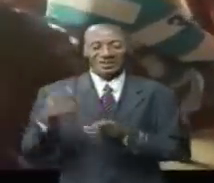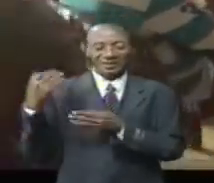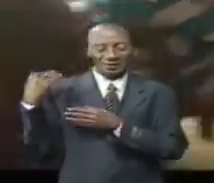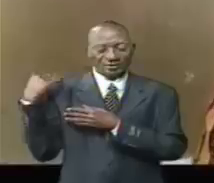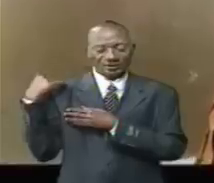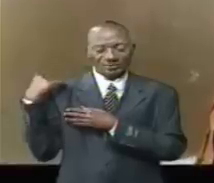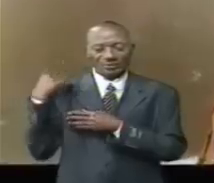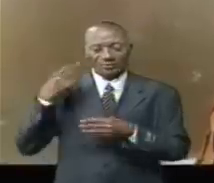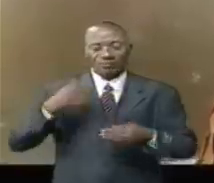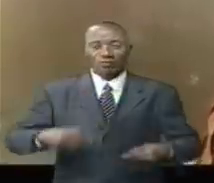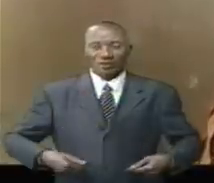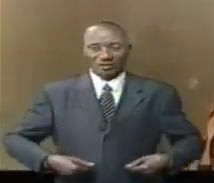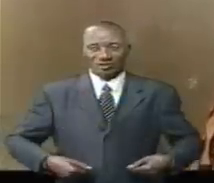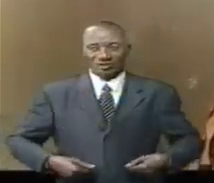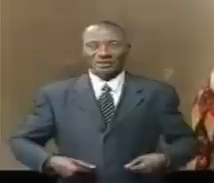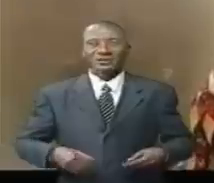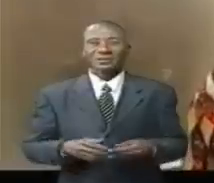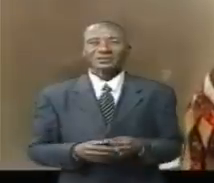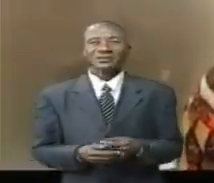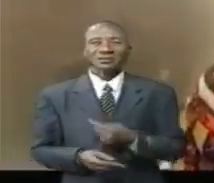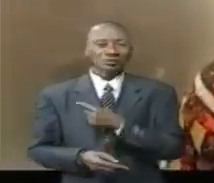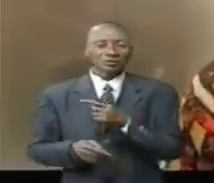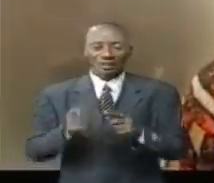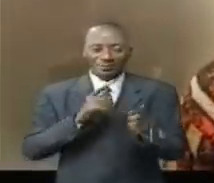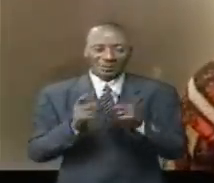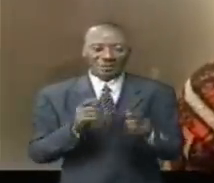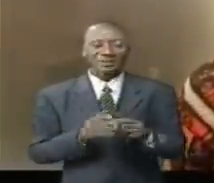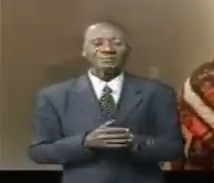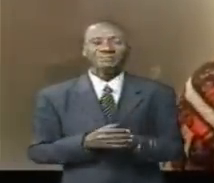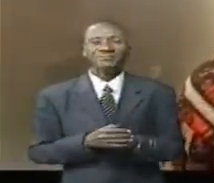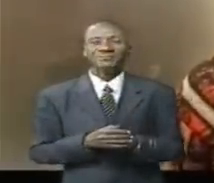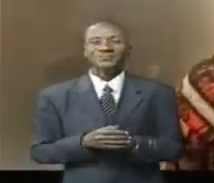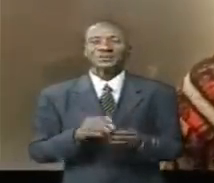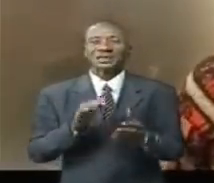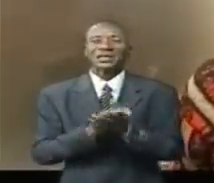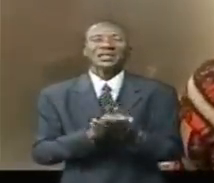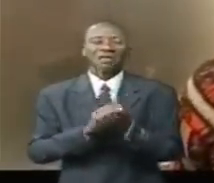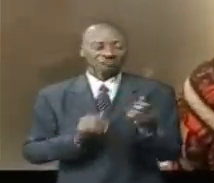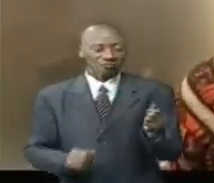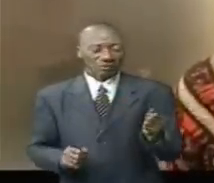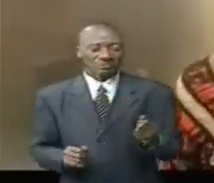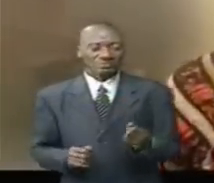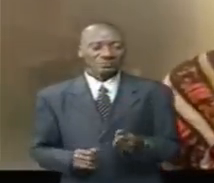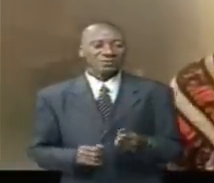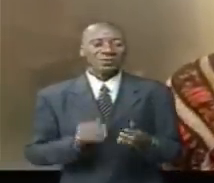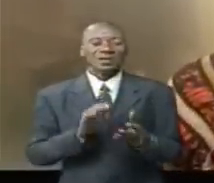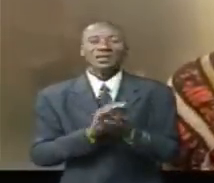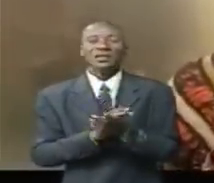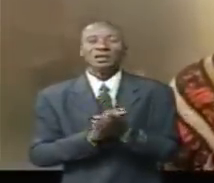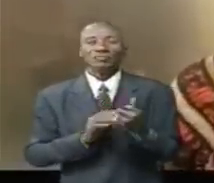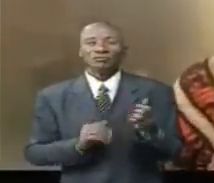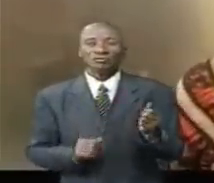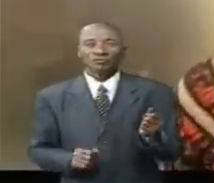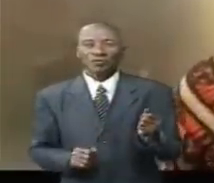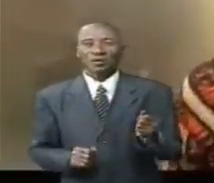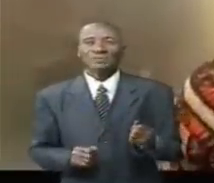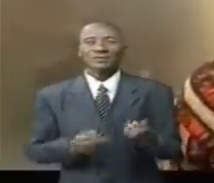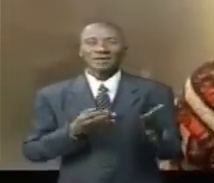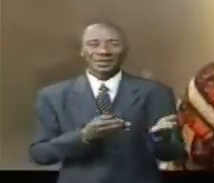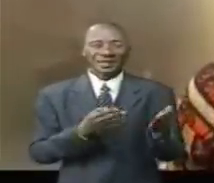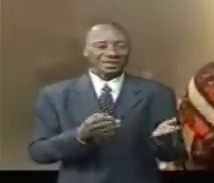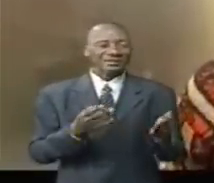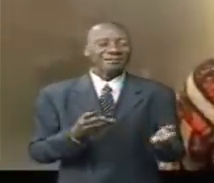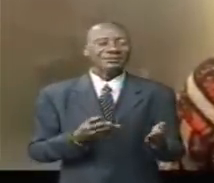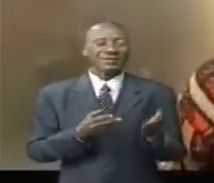la diagonesse Charlotte Inga. Le thème c'est la foi qui ébranle les interdits. Daniel a utilisé sa foi